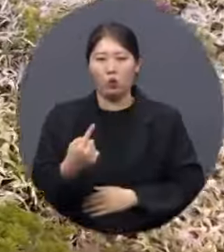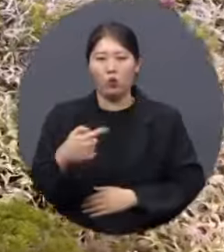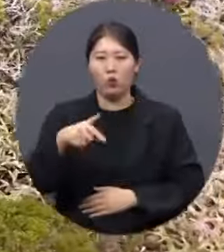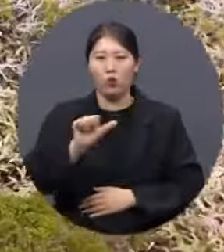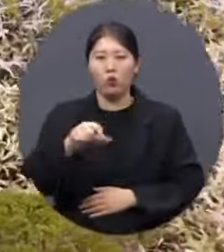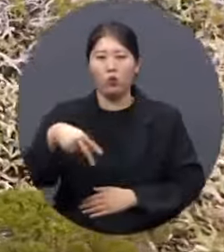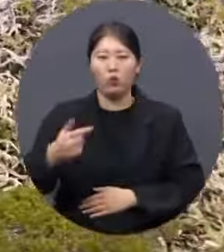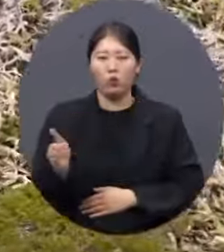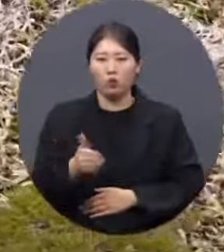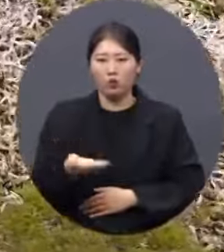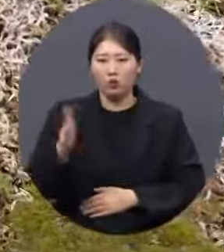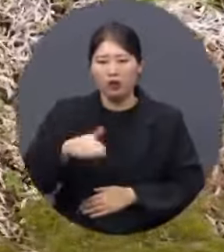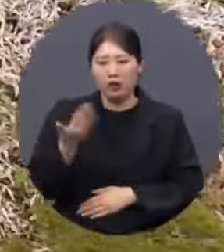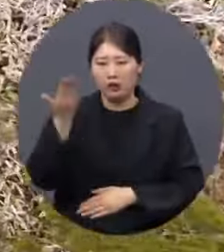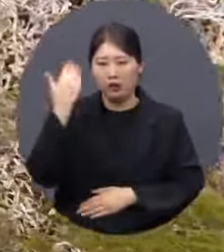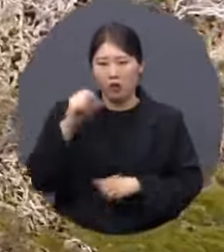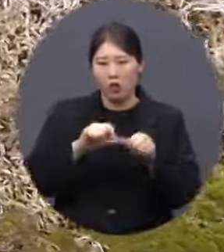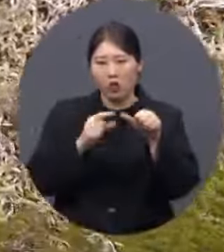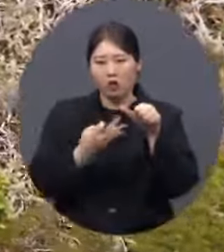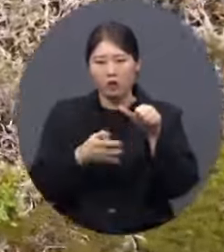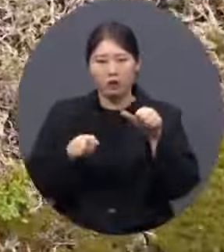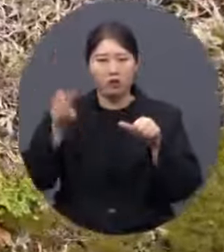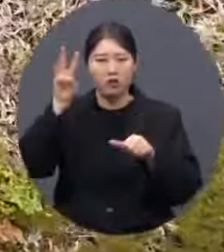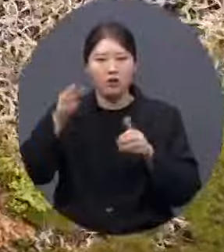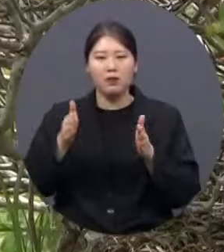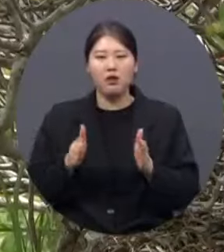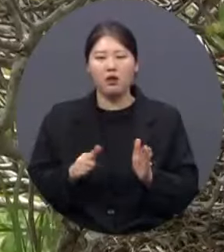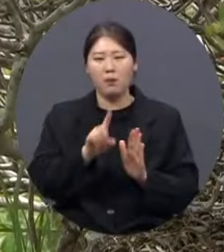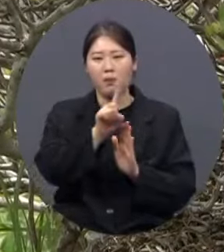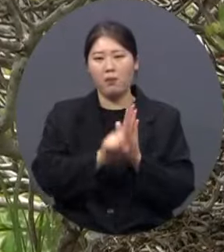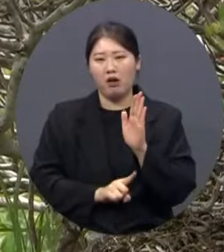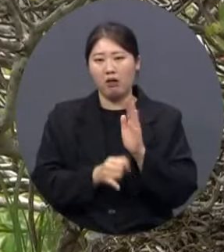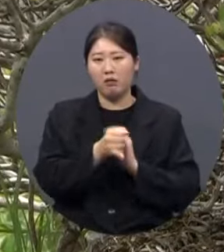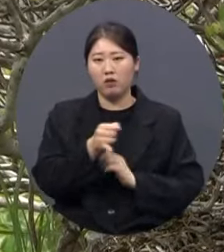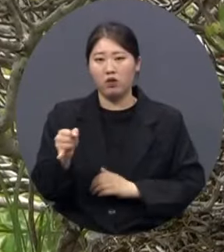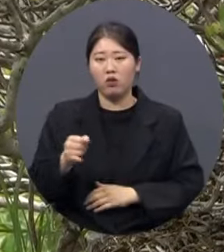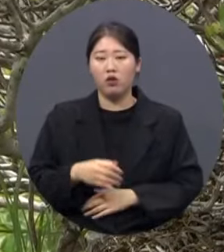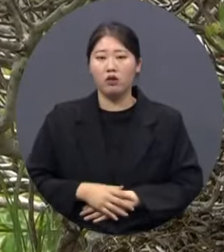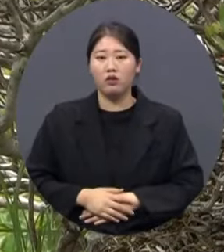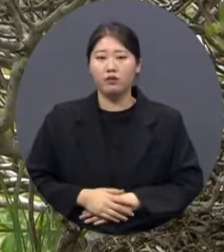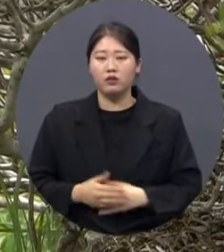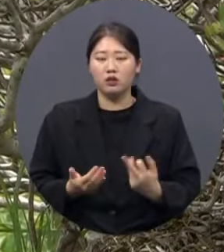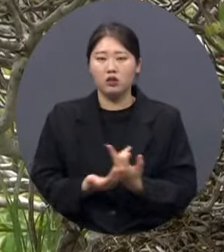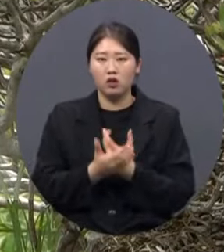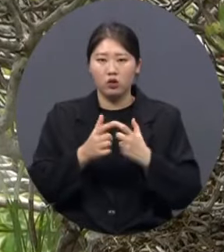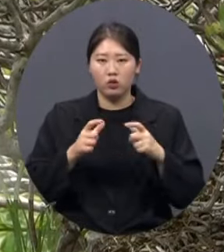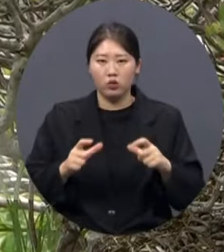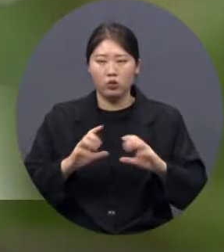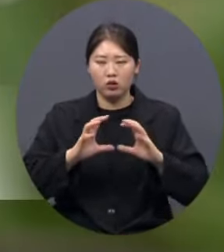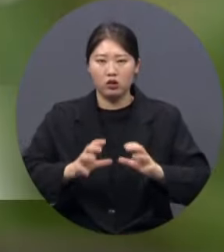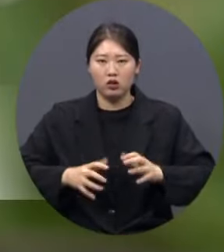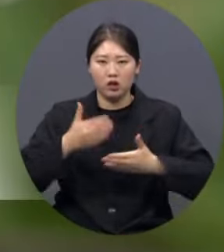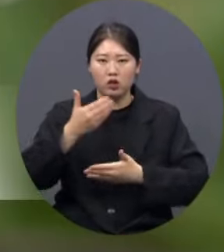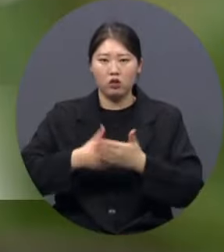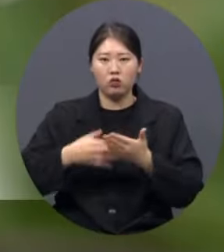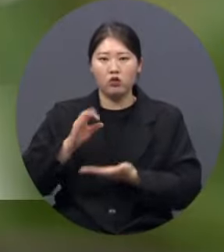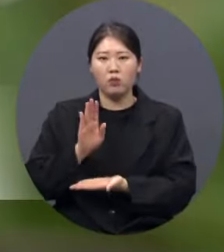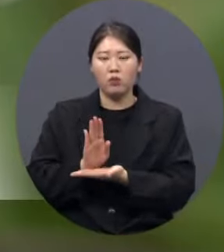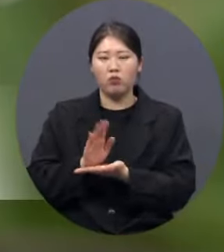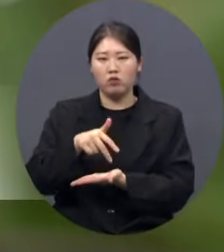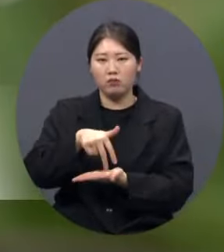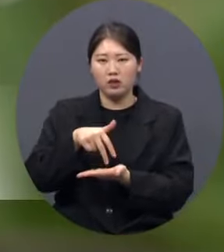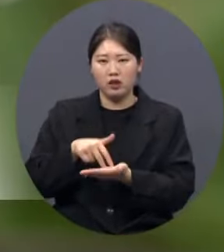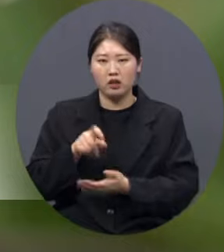14일부터 4일 동안 갑자기 기온이 영하로 떨어진 겁니다 제주도 세계 유산 본부는 전체 철주의 10%